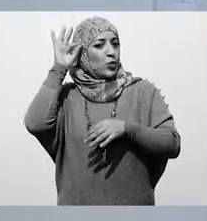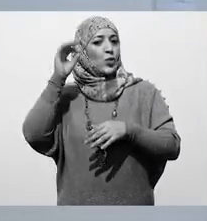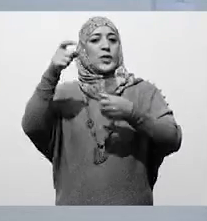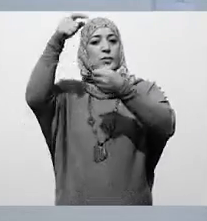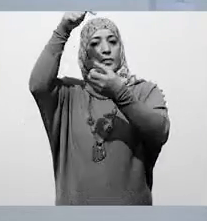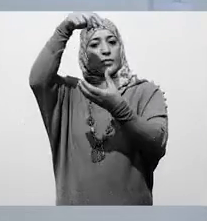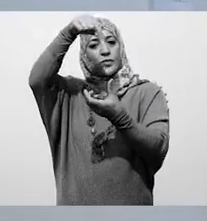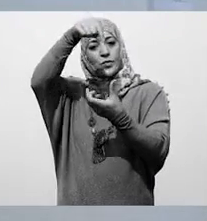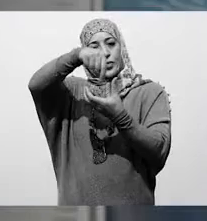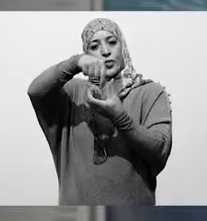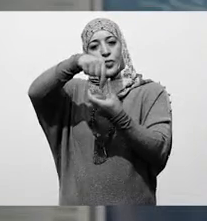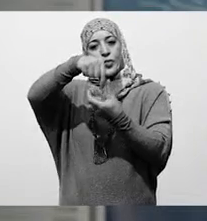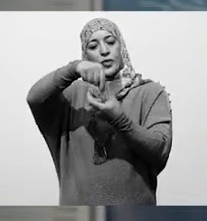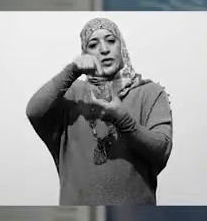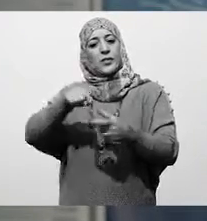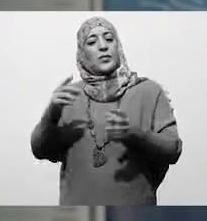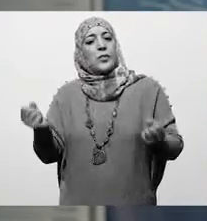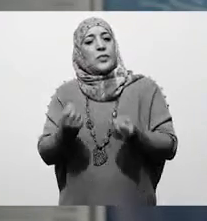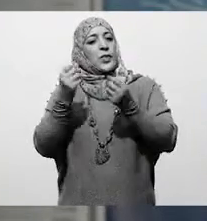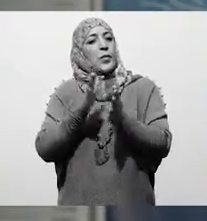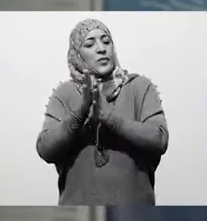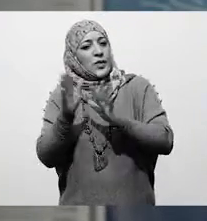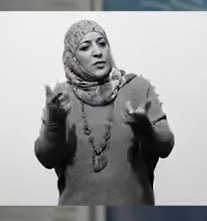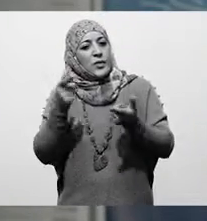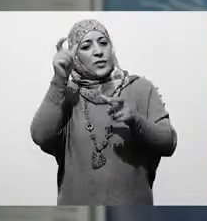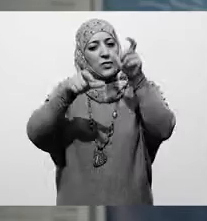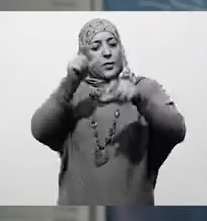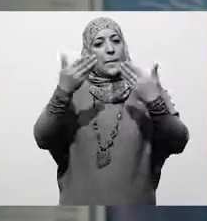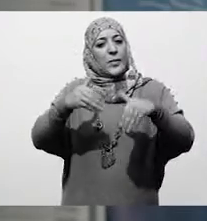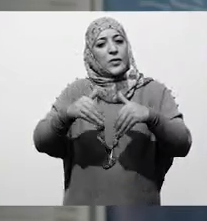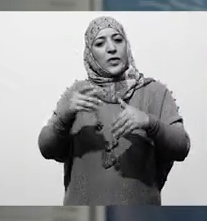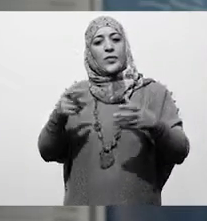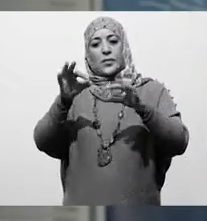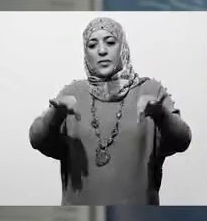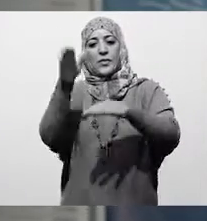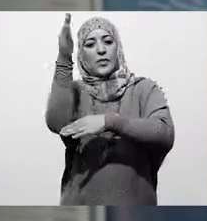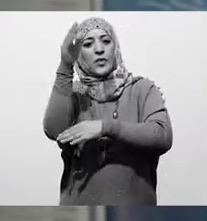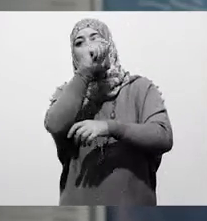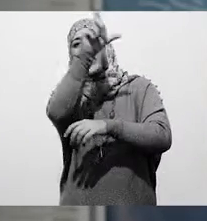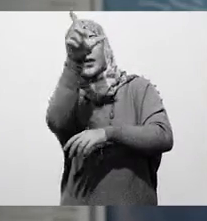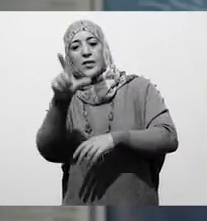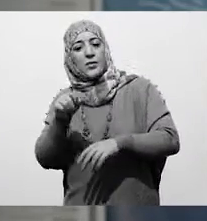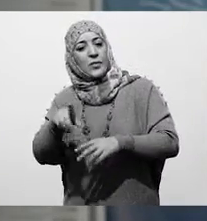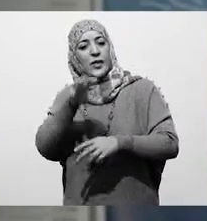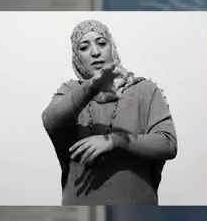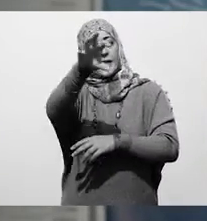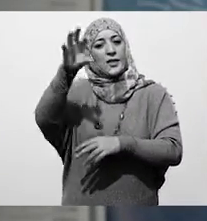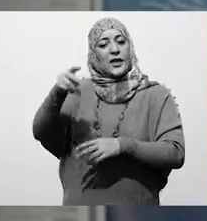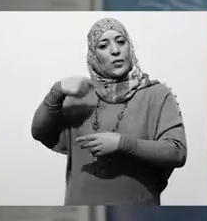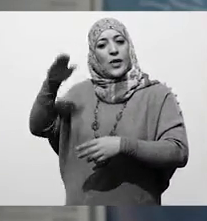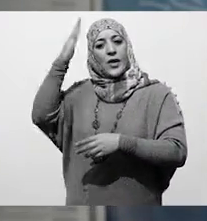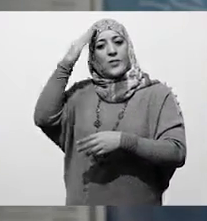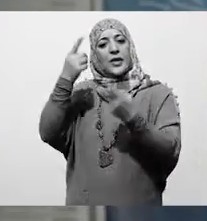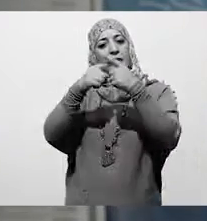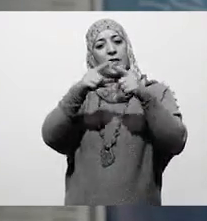Mauritanie. Vise à faire une analyse du mouvement du handicap dans ces pays et à élaborer une cartographie qui permette d'avoir